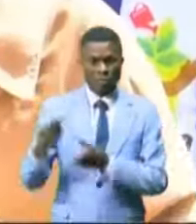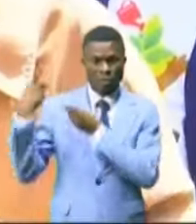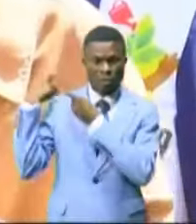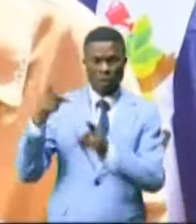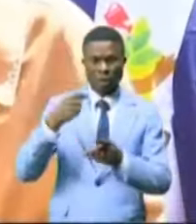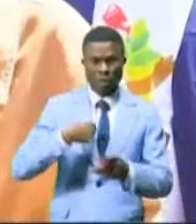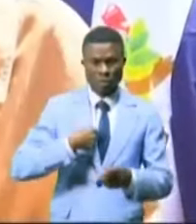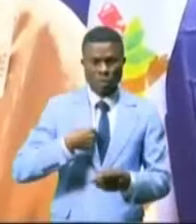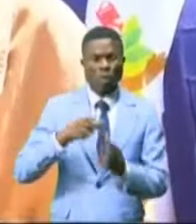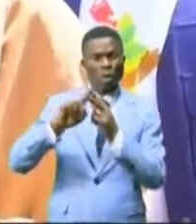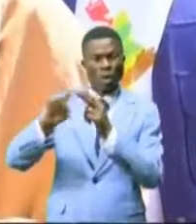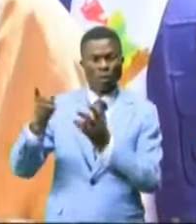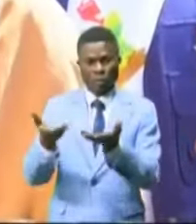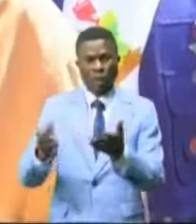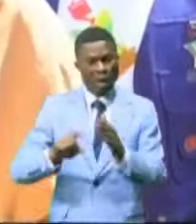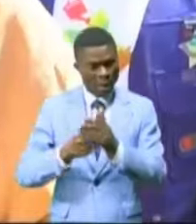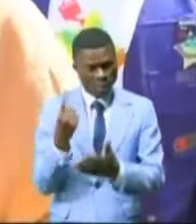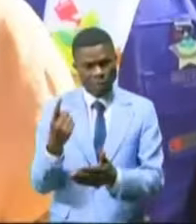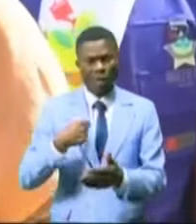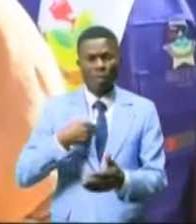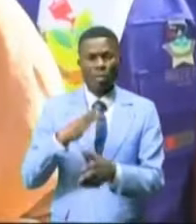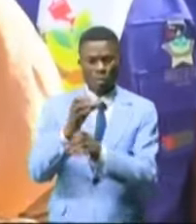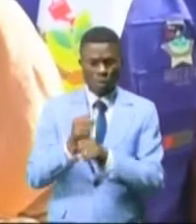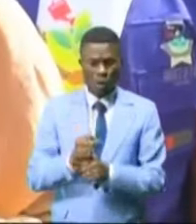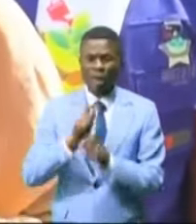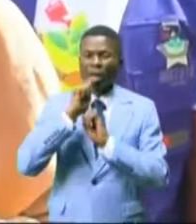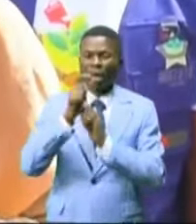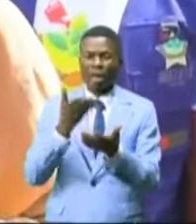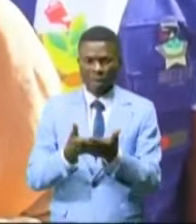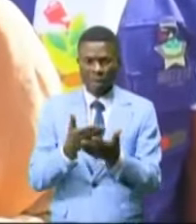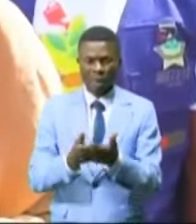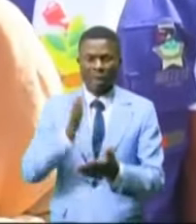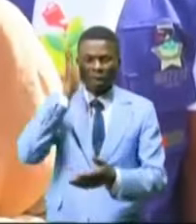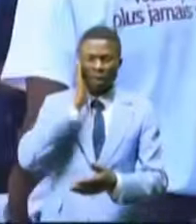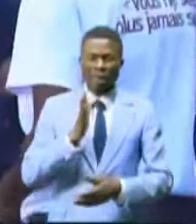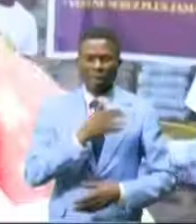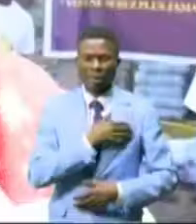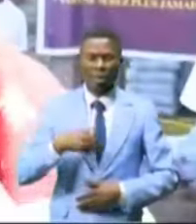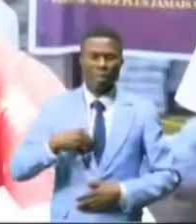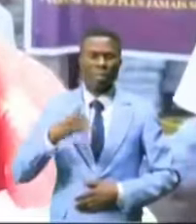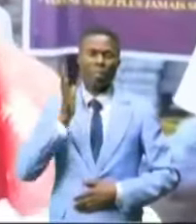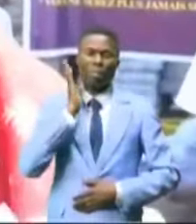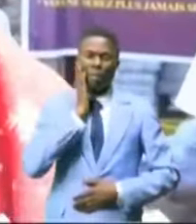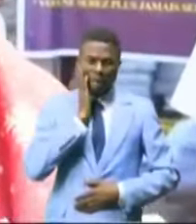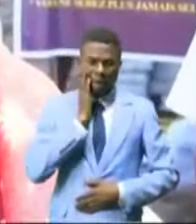suis déplacé, c'est la première fois que je vois ça, que la Sainte Marie la bénisse.